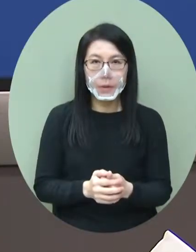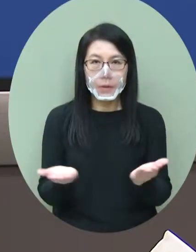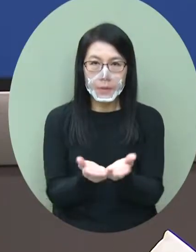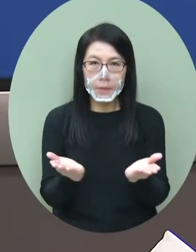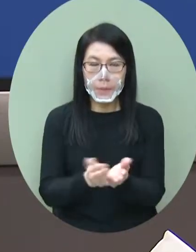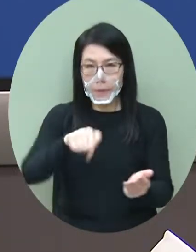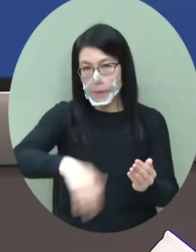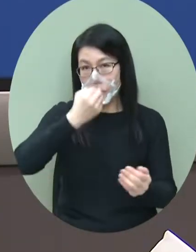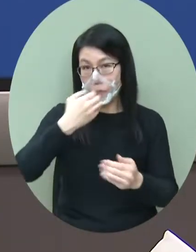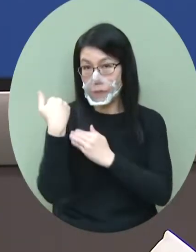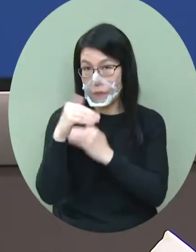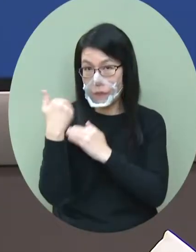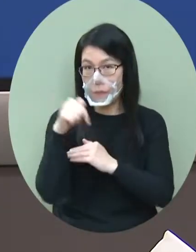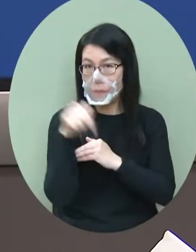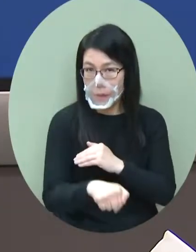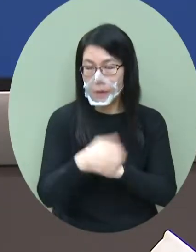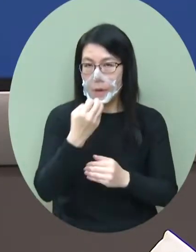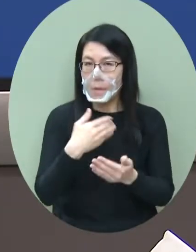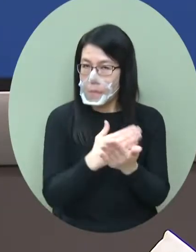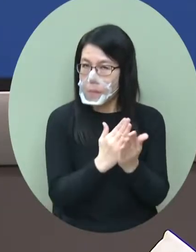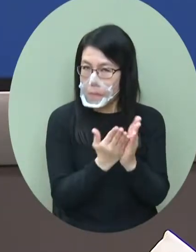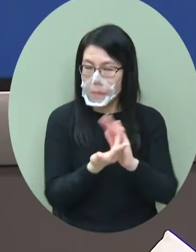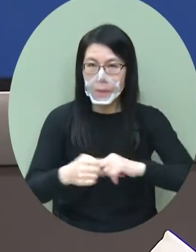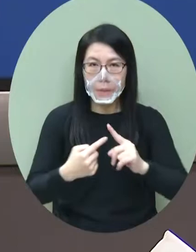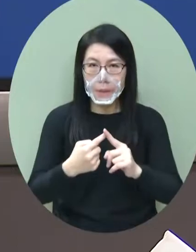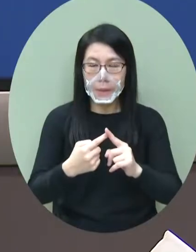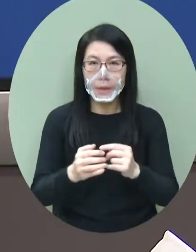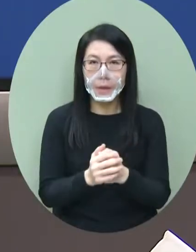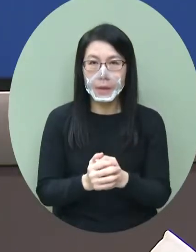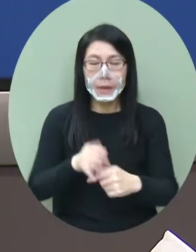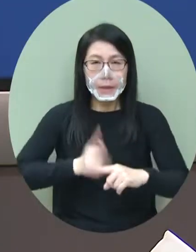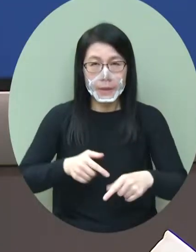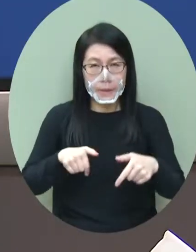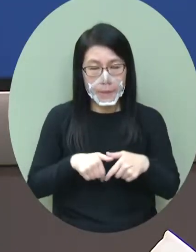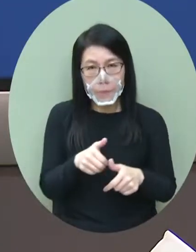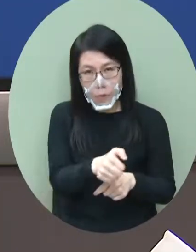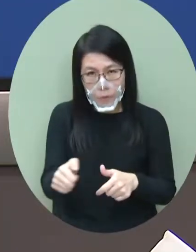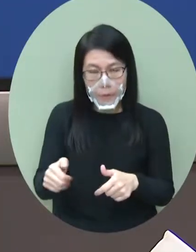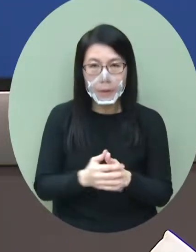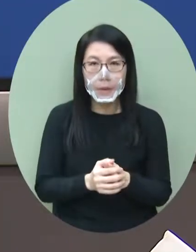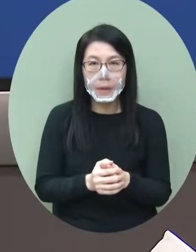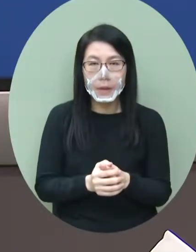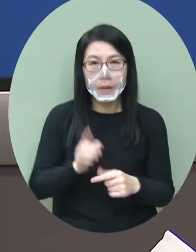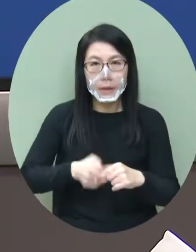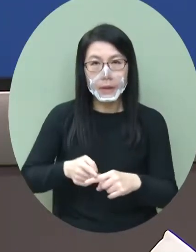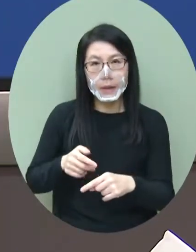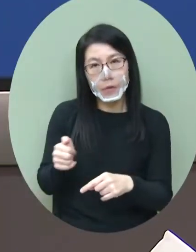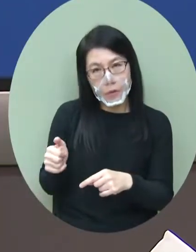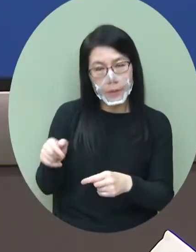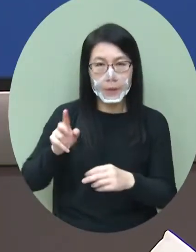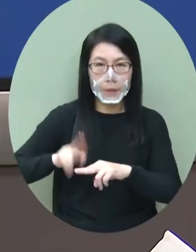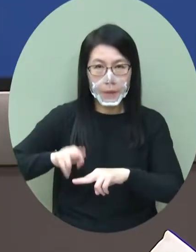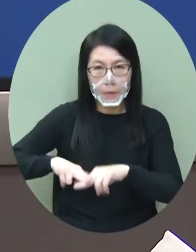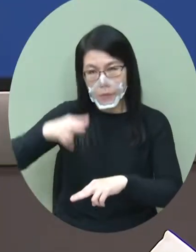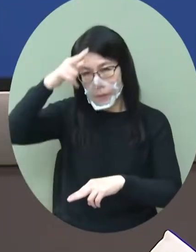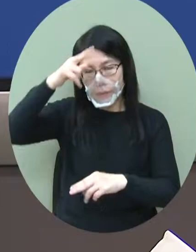会，我们一方面确保了就是香港物资供应稳定的各个环节的人士呢，我要感谢。